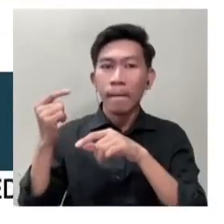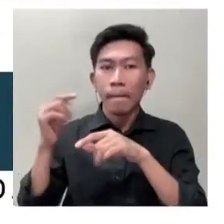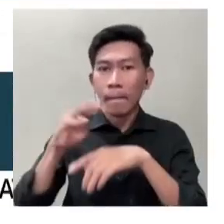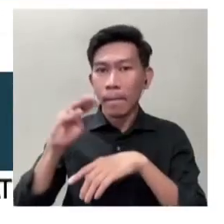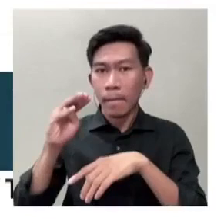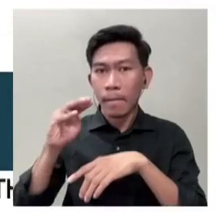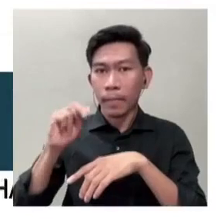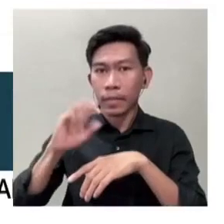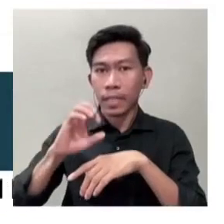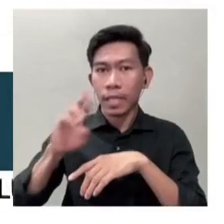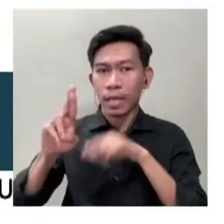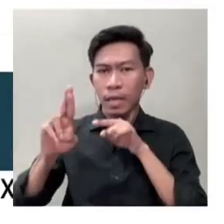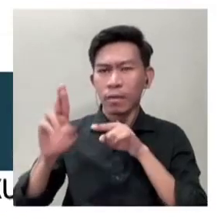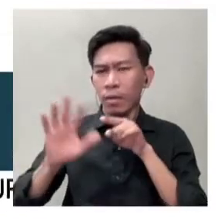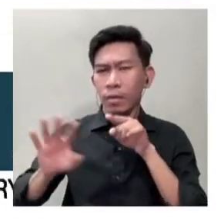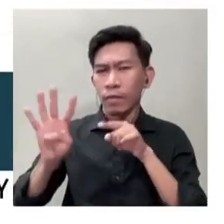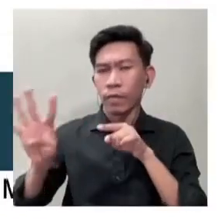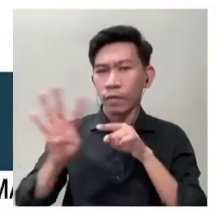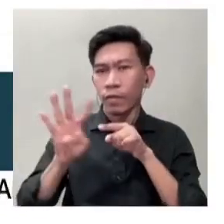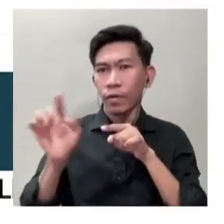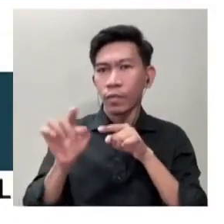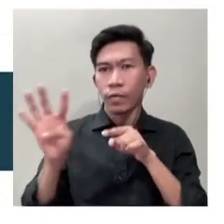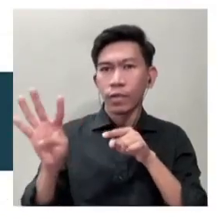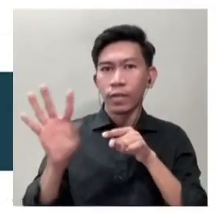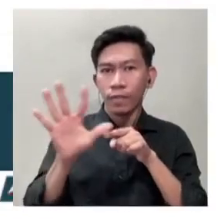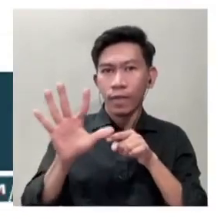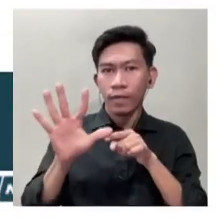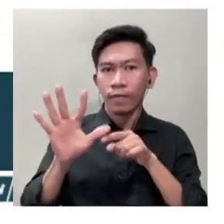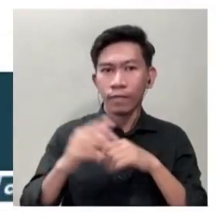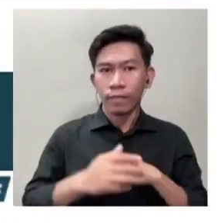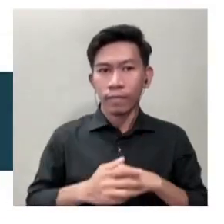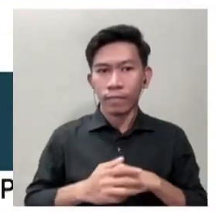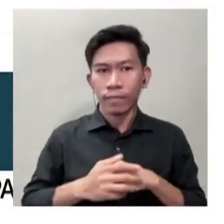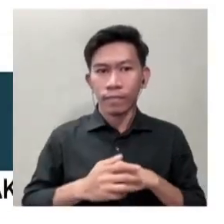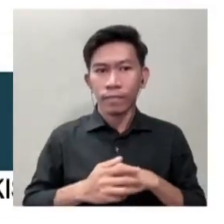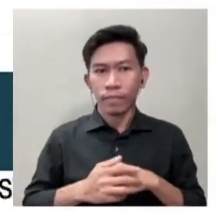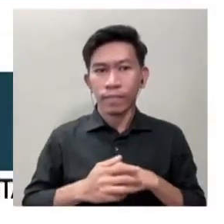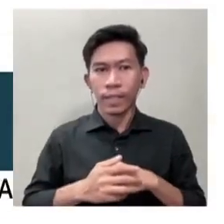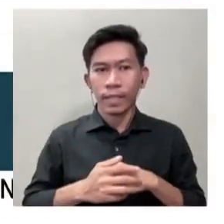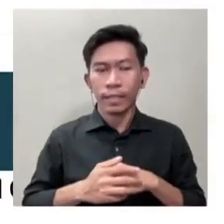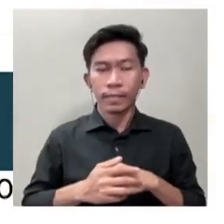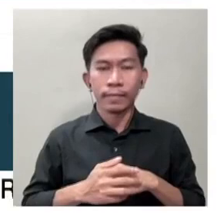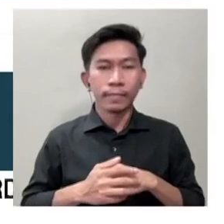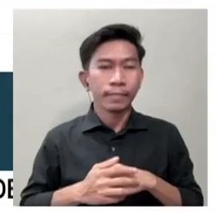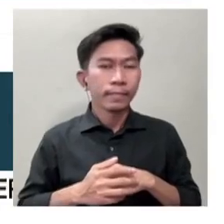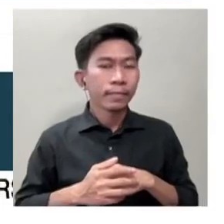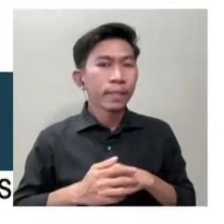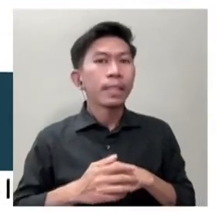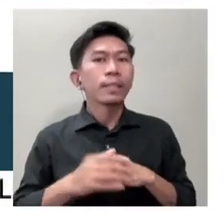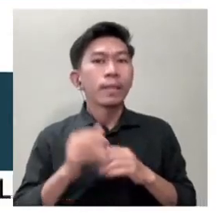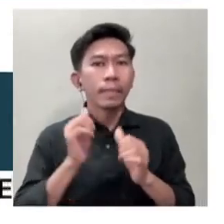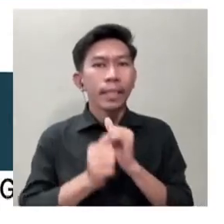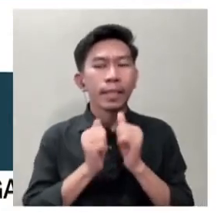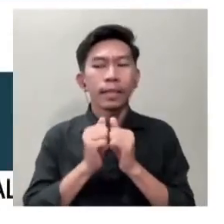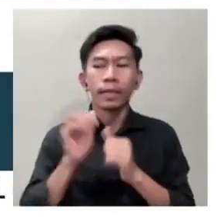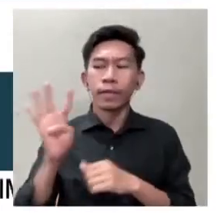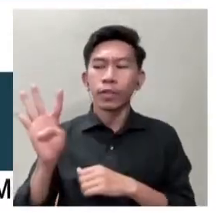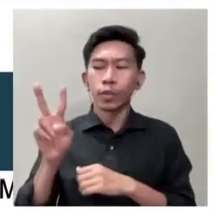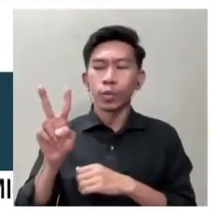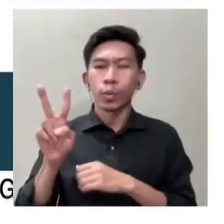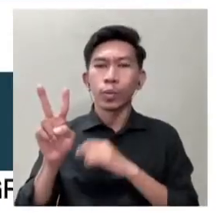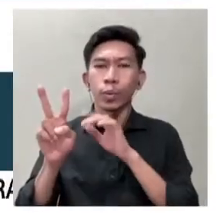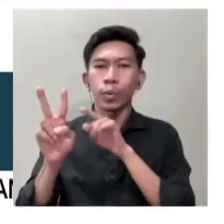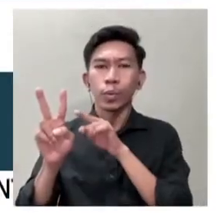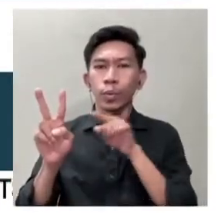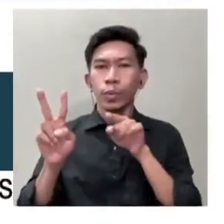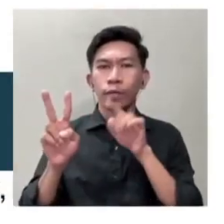dapat nasa 44 to 45. Okay. So between 23 pesos. So between 42 to 45, that's what you say is